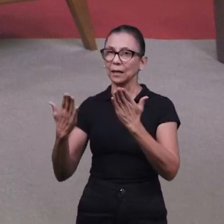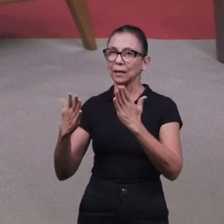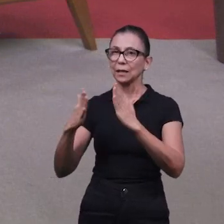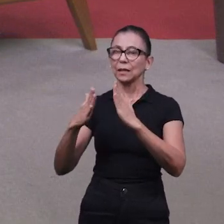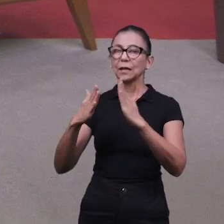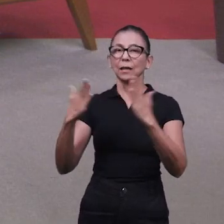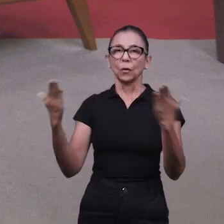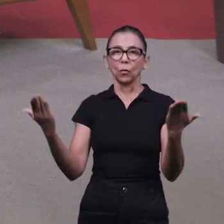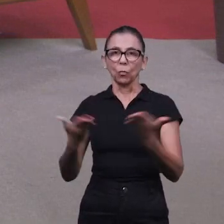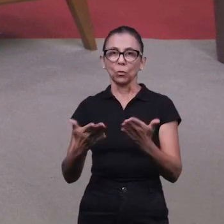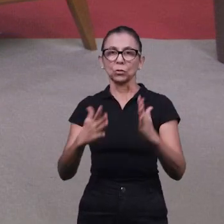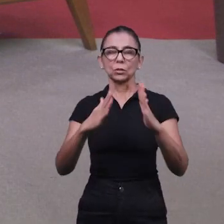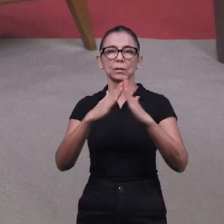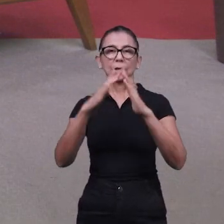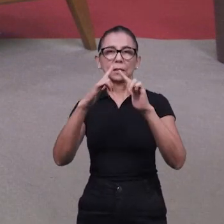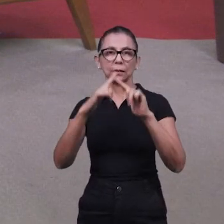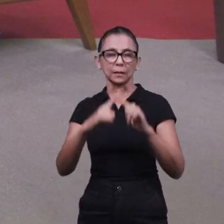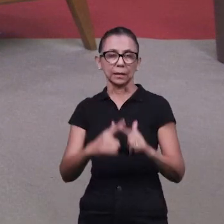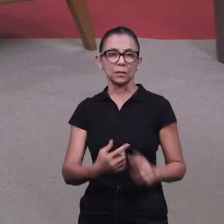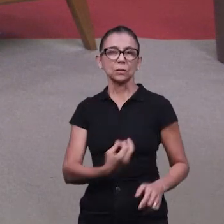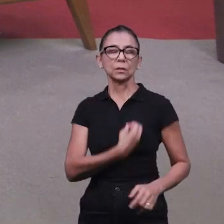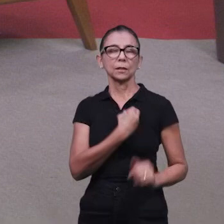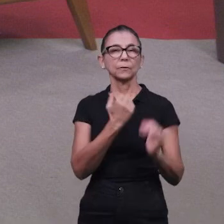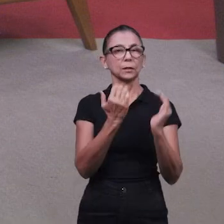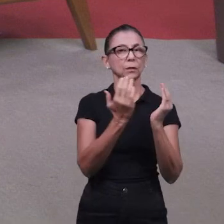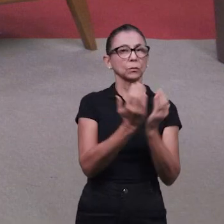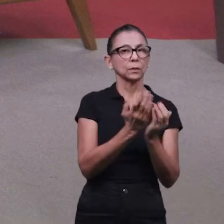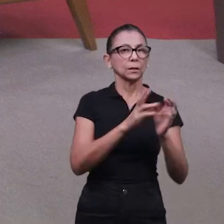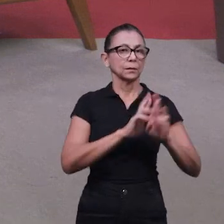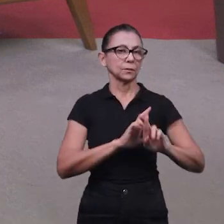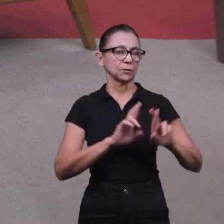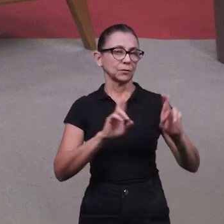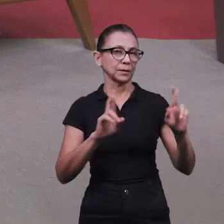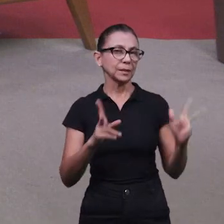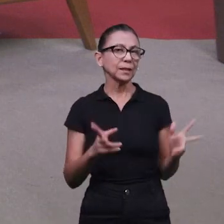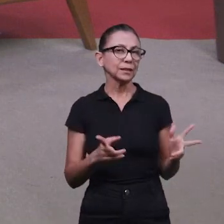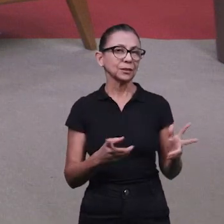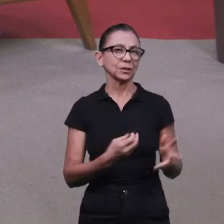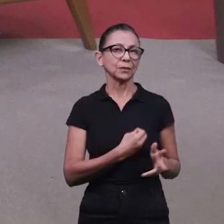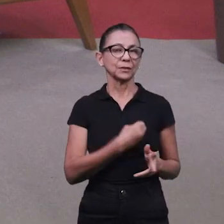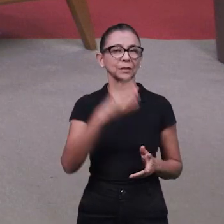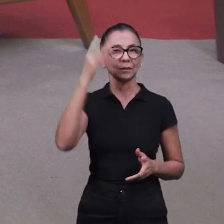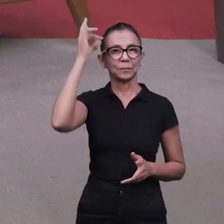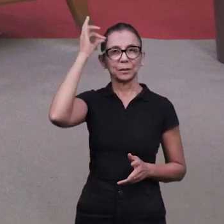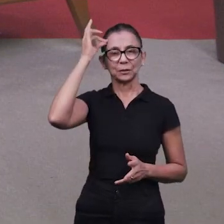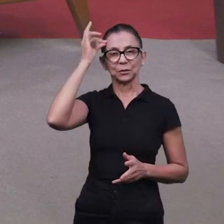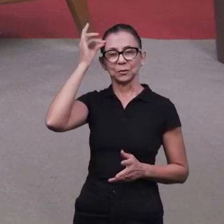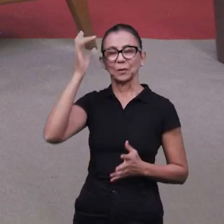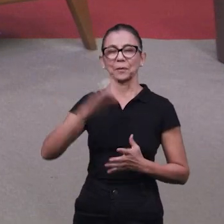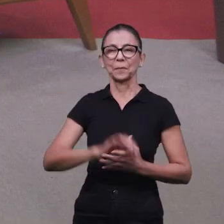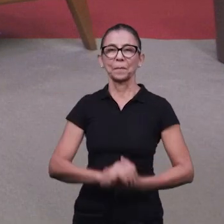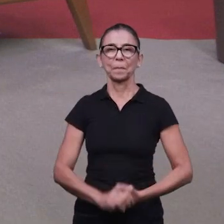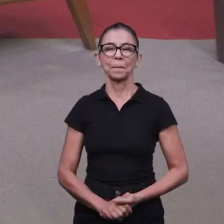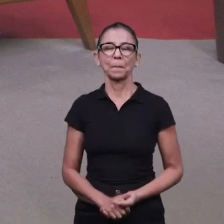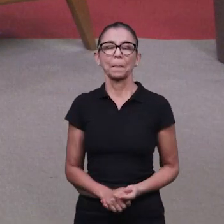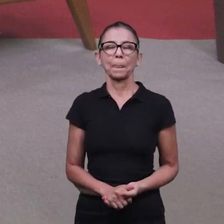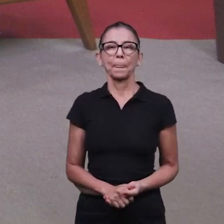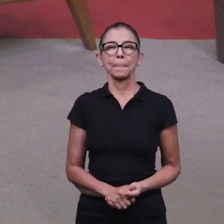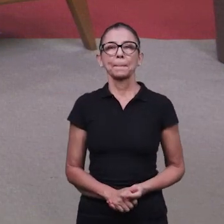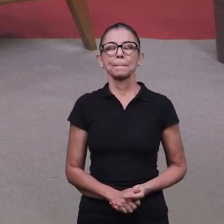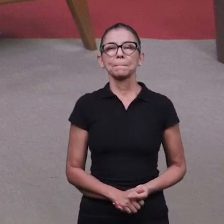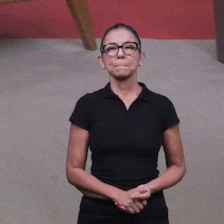vie chrétienne, mais maintenant une édification spirituelle différente. Vous êtes le temple, n'est-ce